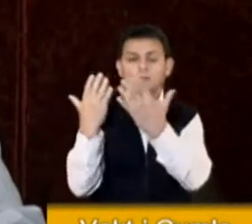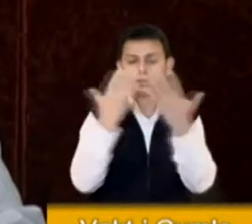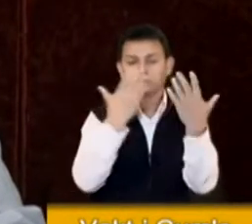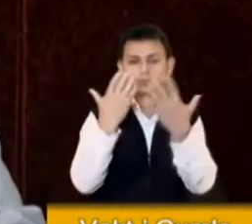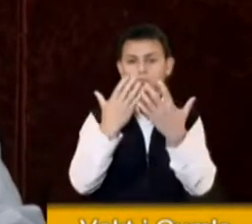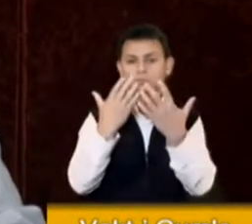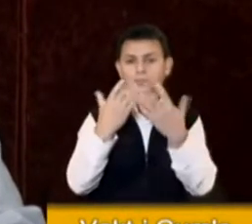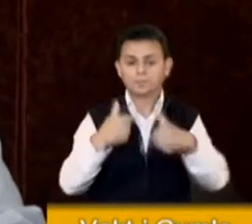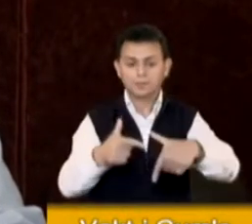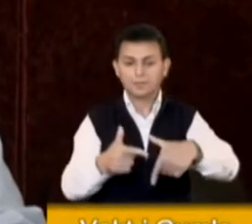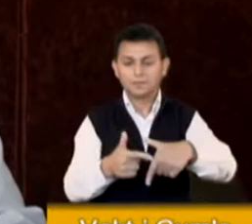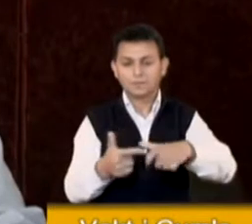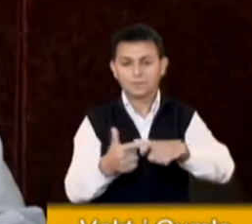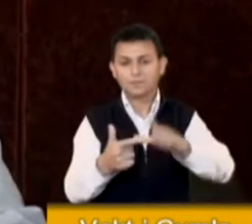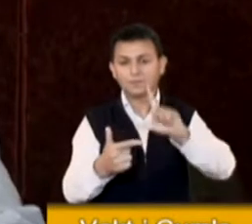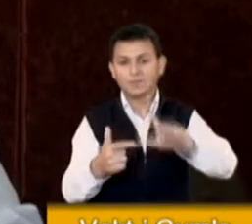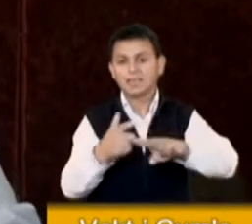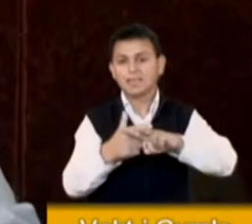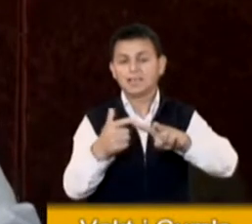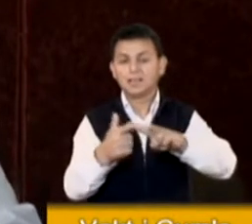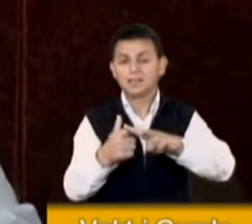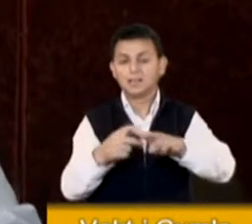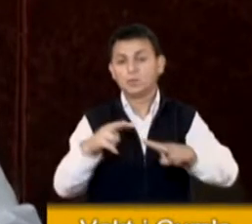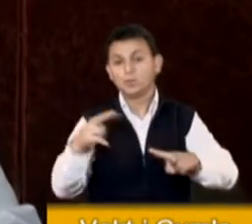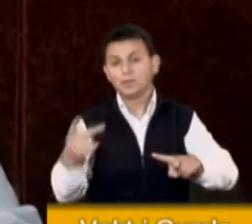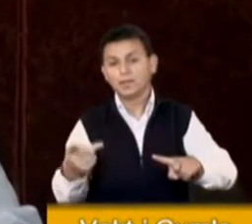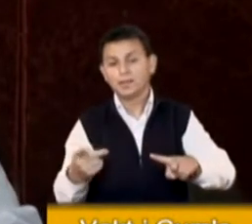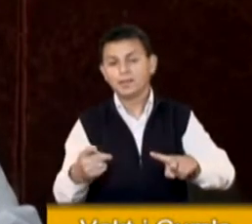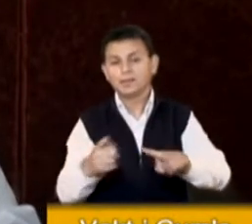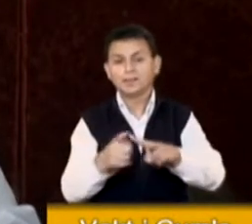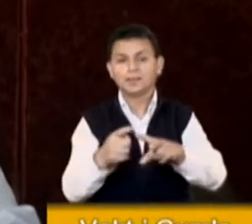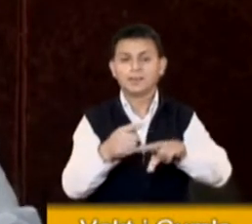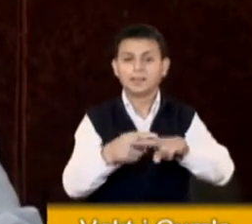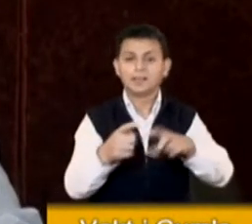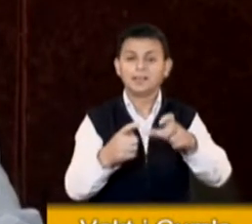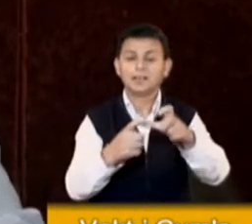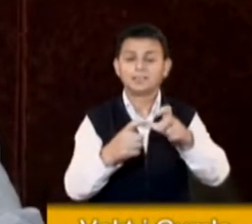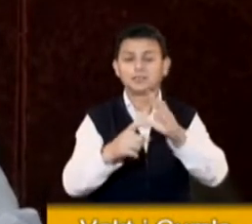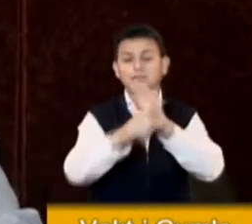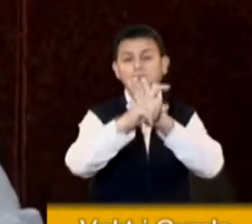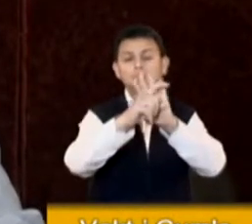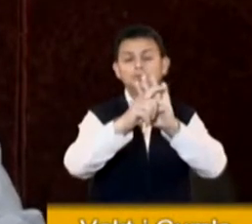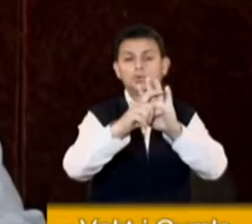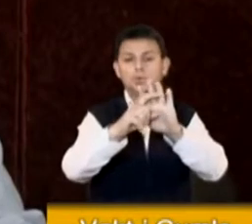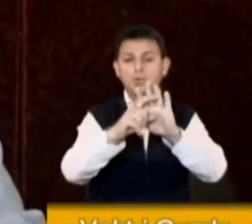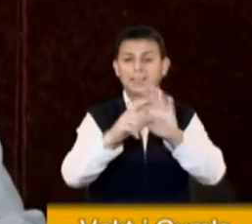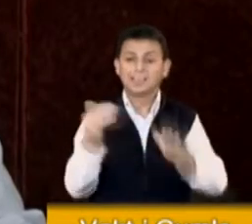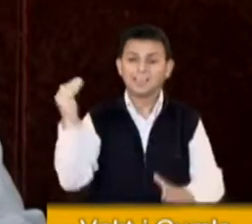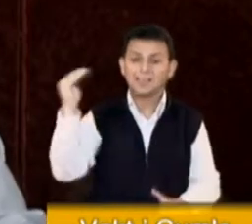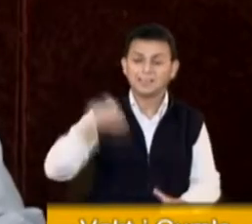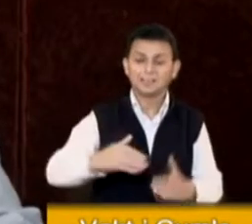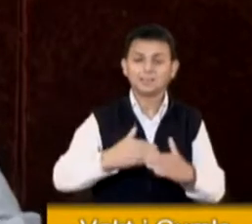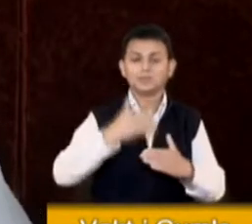ayna karşı Felak ve Nas surelerini okumaya devam etti ve önceki